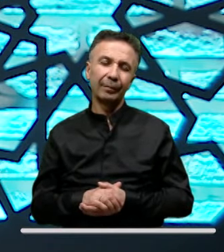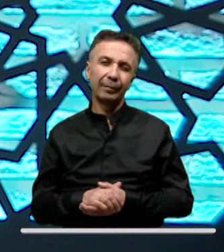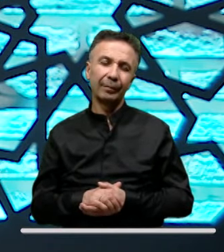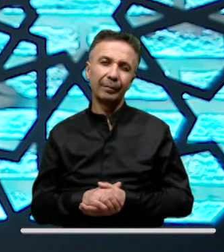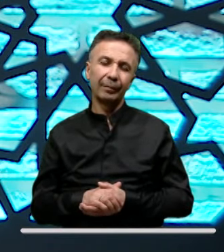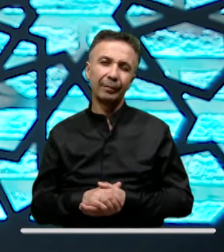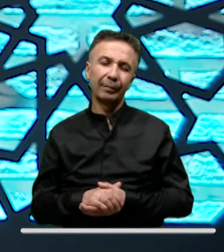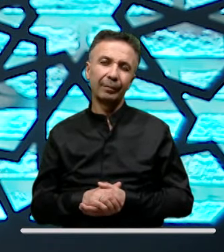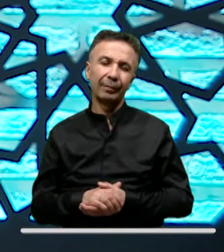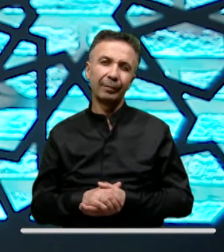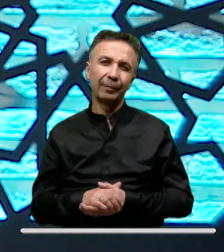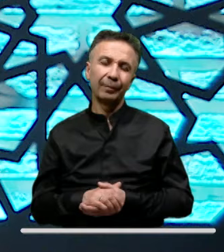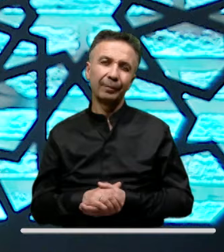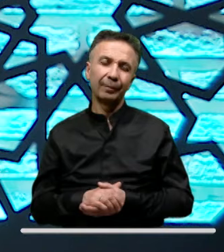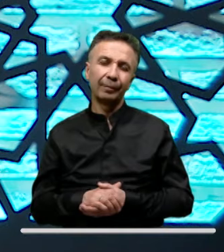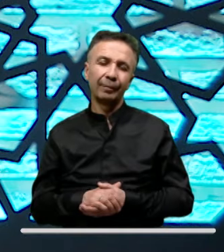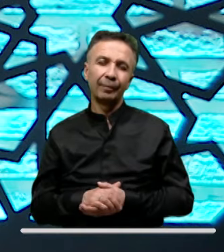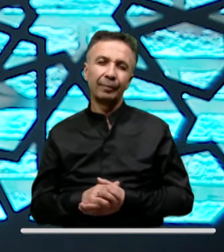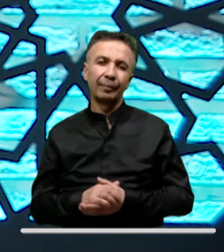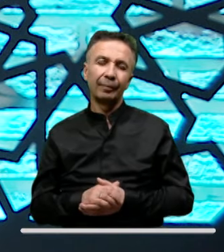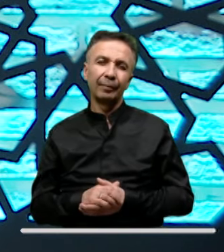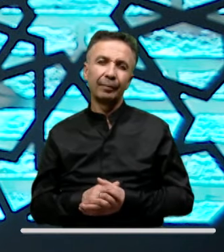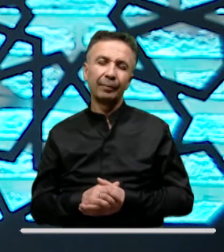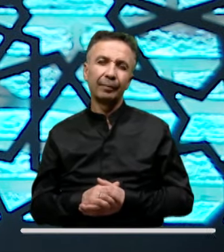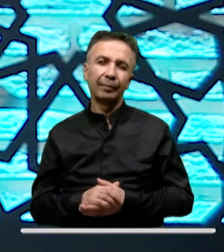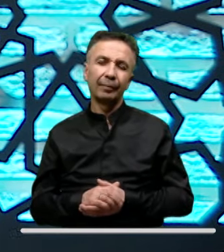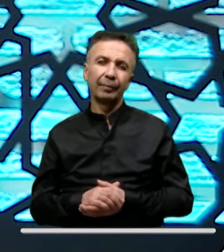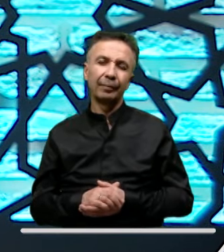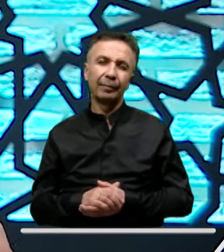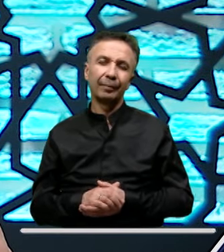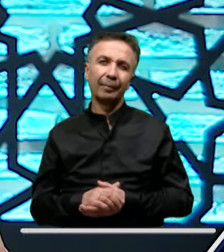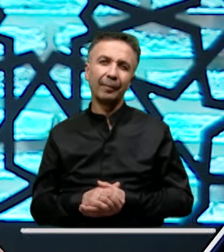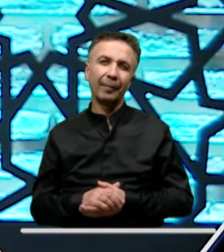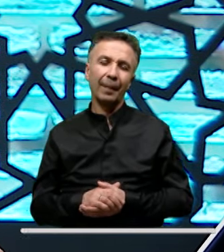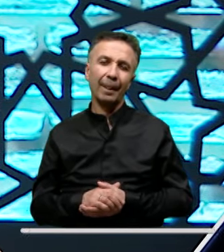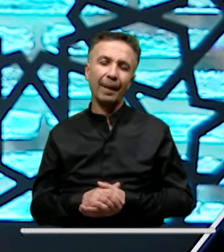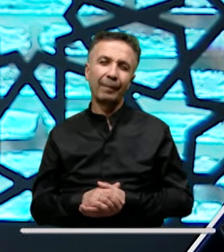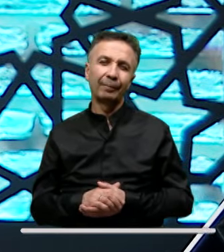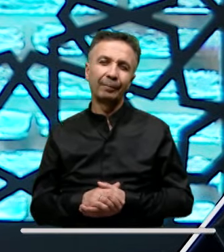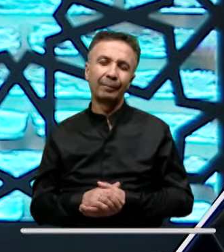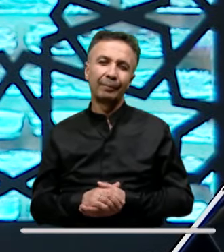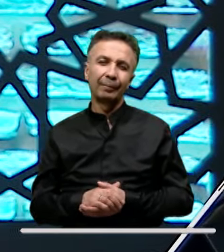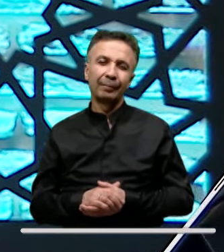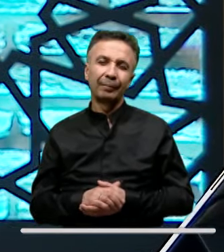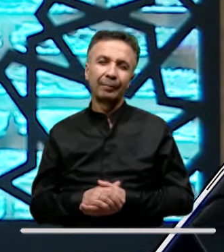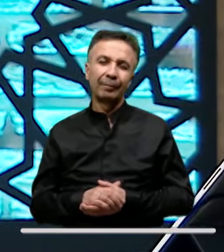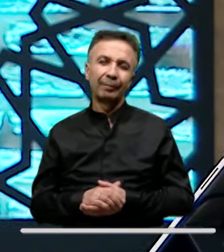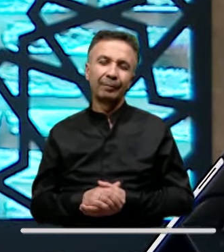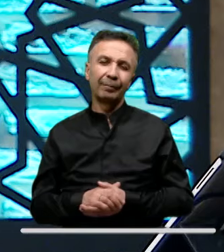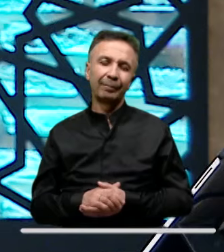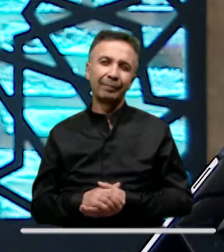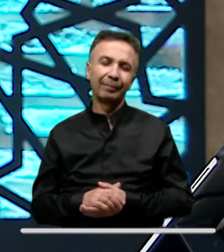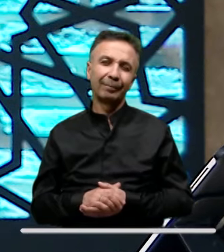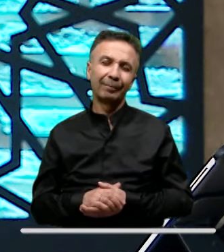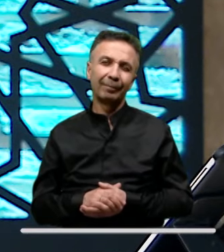naif biriydiniz. Isparta'ya selam ediyoruz. Hayırlı akşamlar. Şimdi aslında cevabı da içinde verdi de bir de sizden